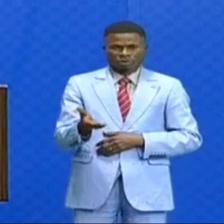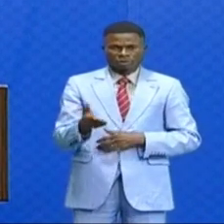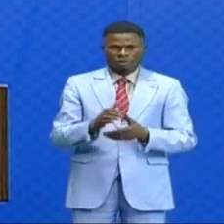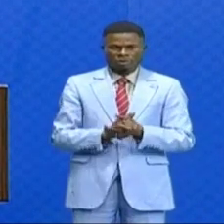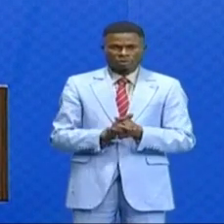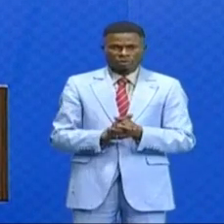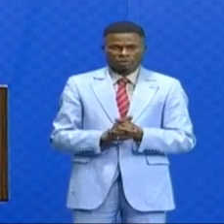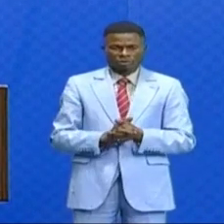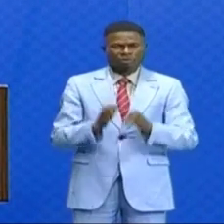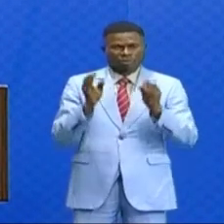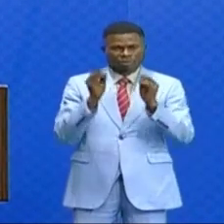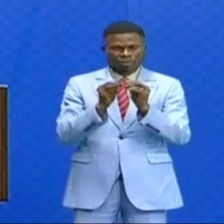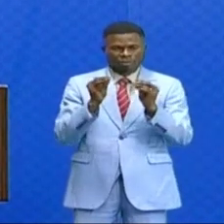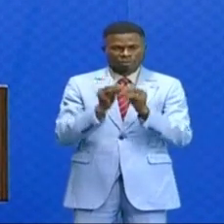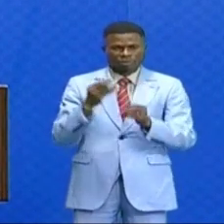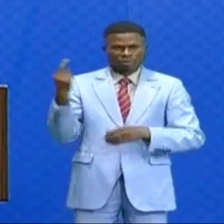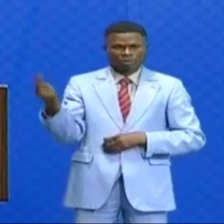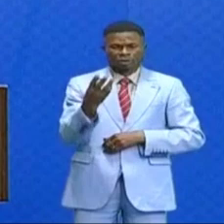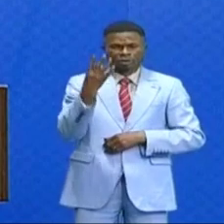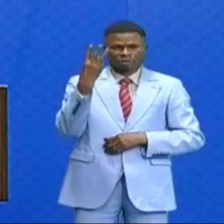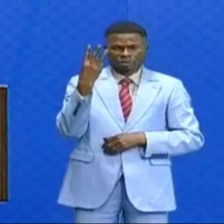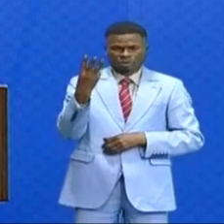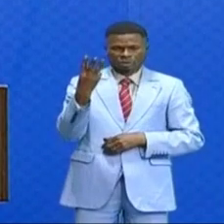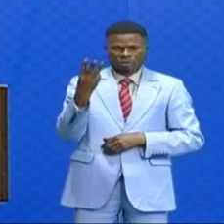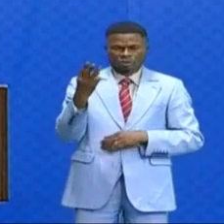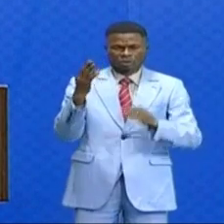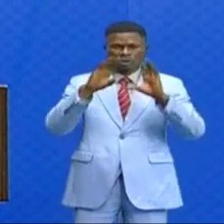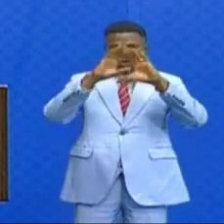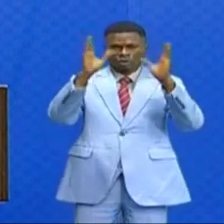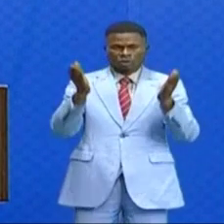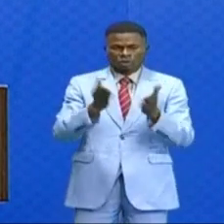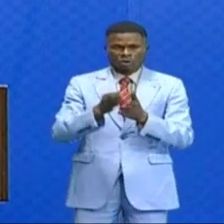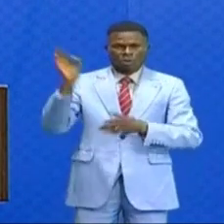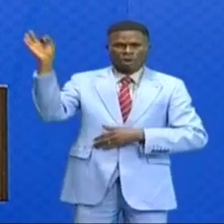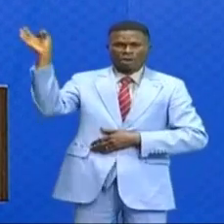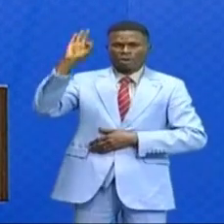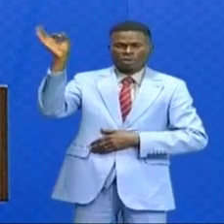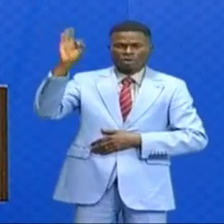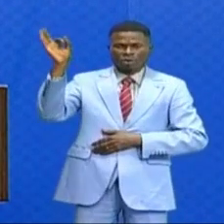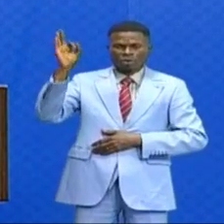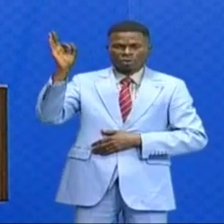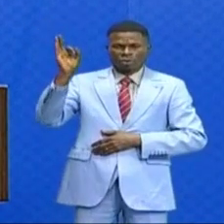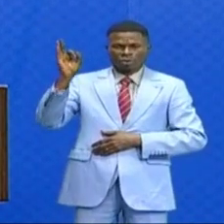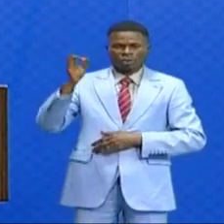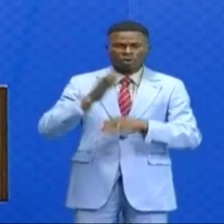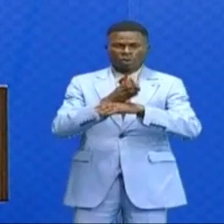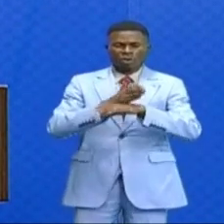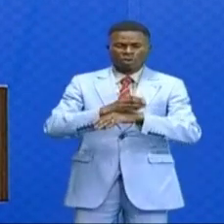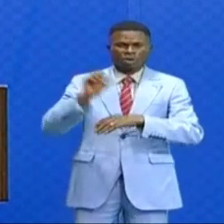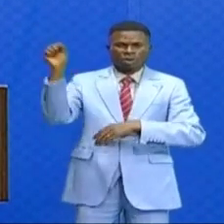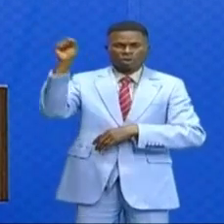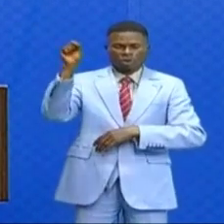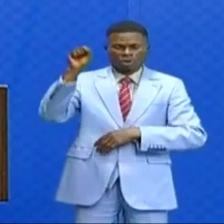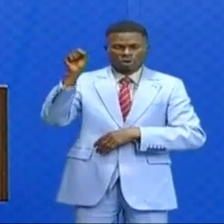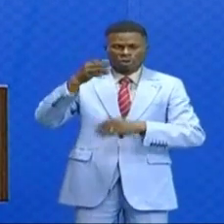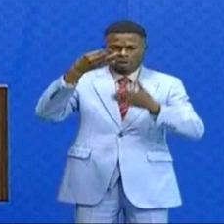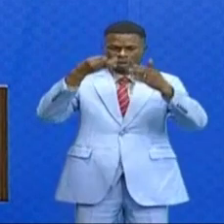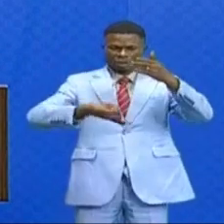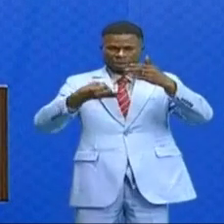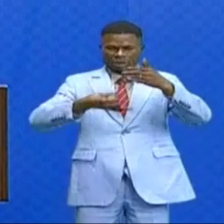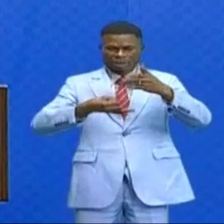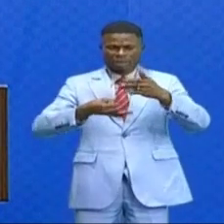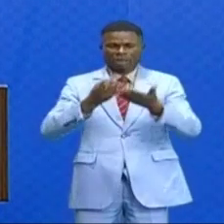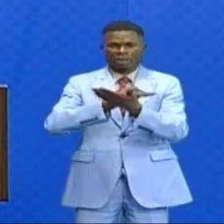Tenue des assises de la 23e session de la Commission des forêts et de la faune sauvage pour l'Afrique et de la 7e semaine africaine de